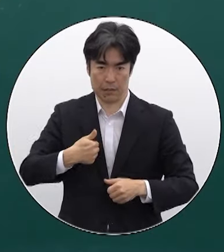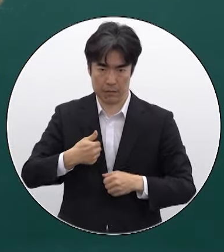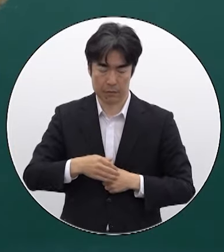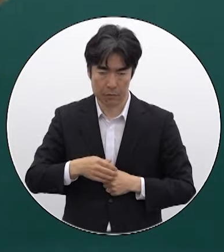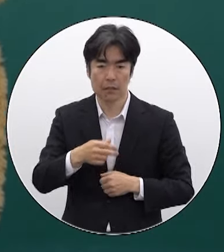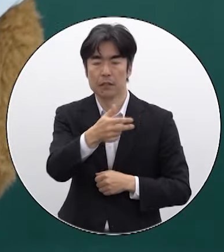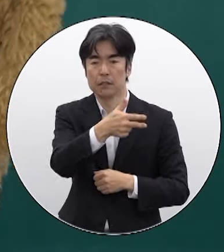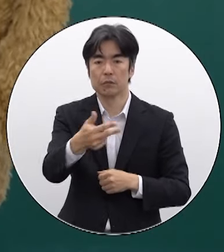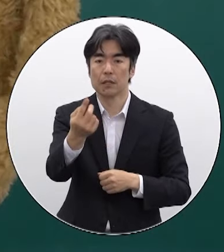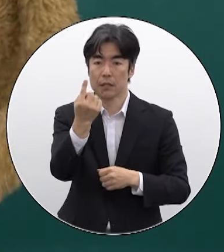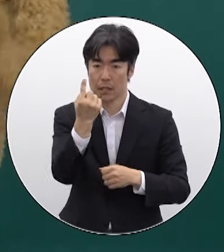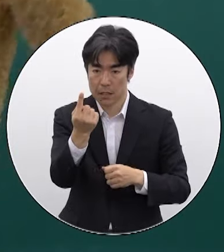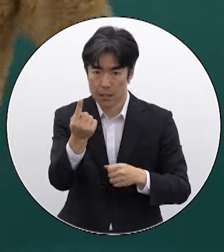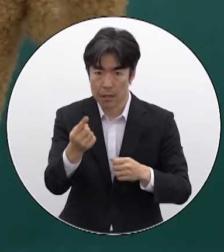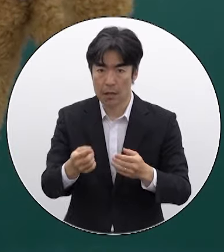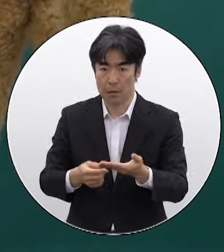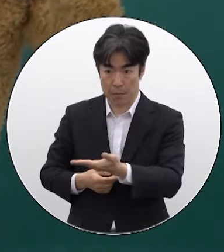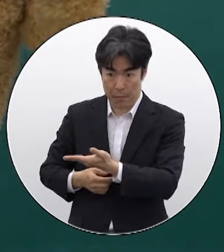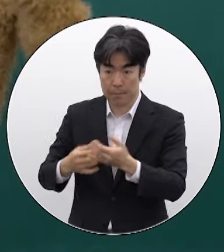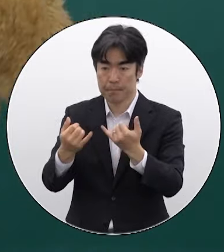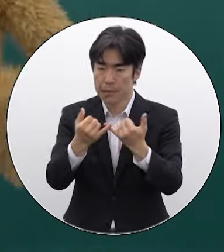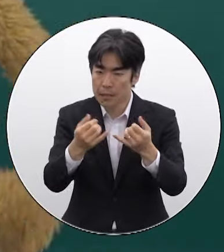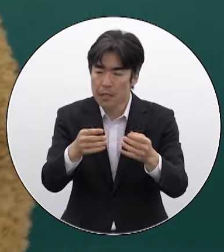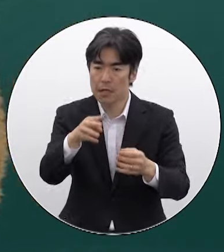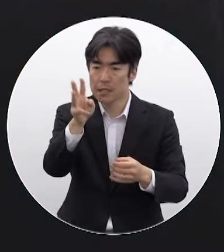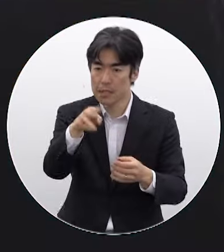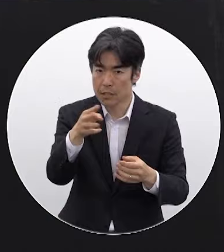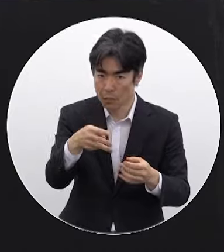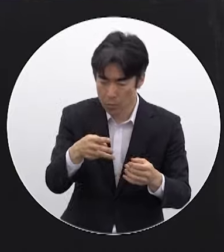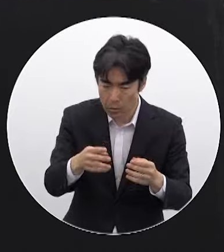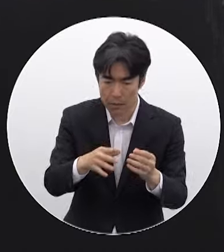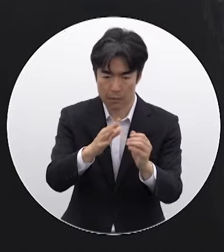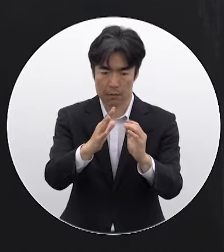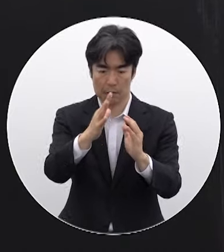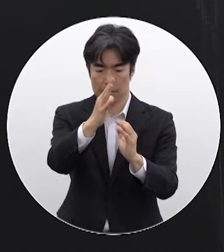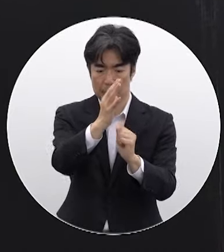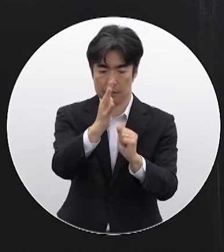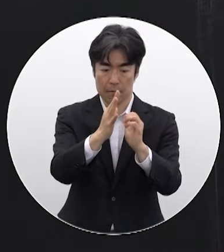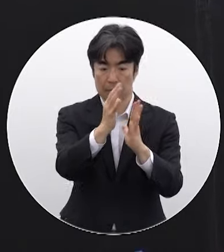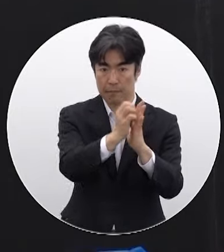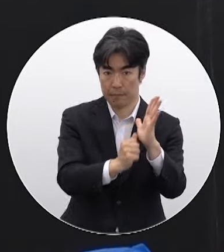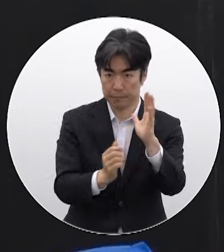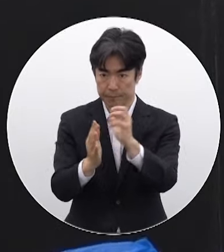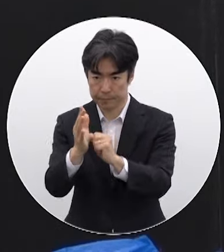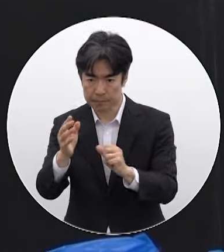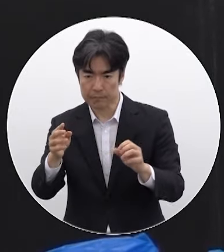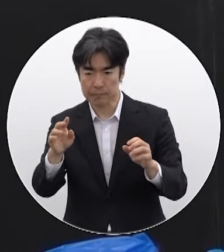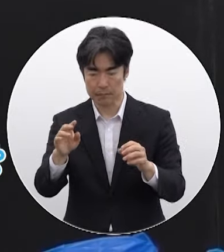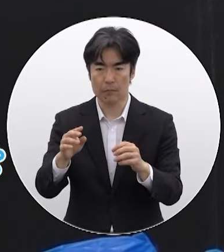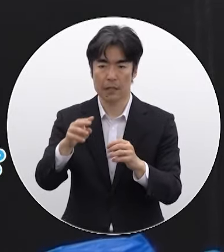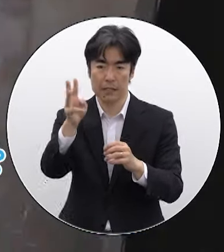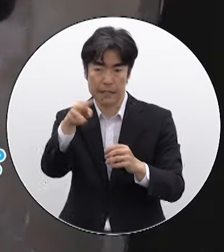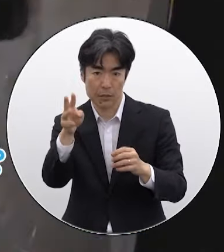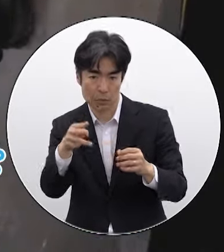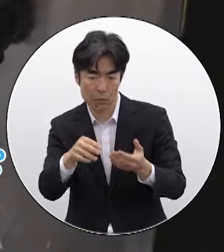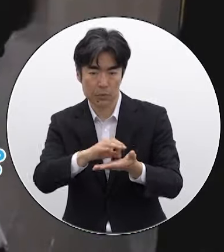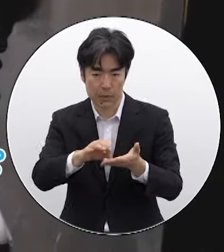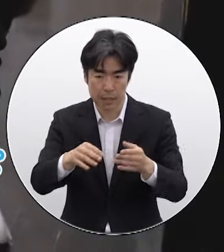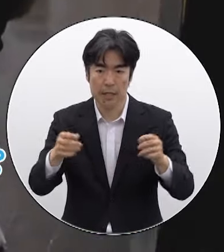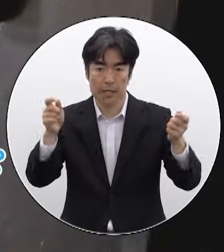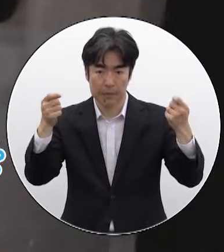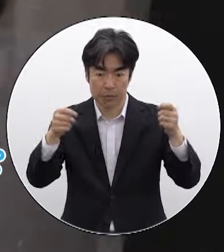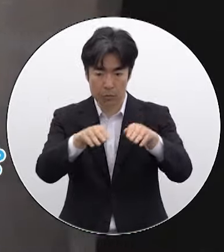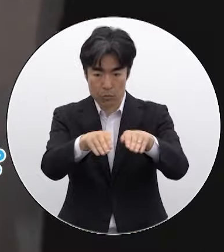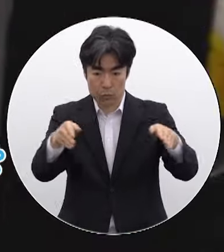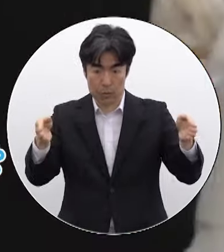週に1回こういう棒で動かす人形や手にはめて使う人形も作ったりして、イベントとかのステ